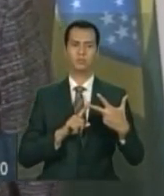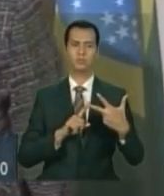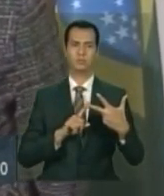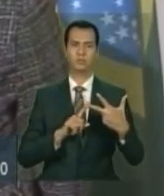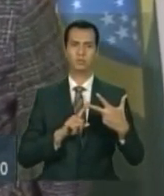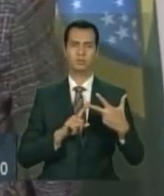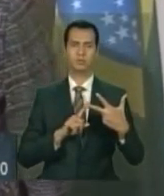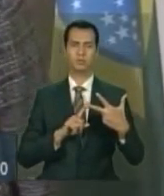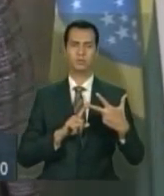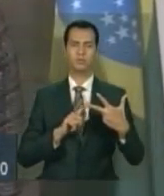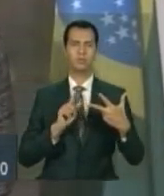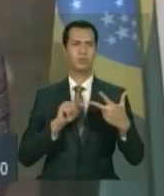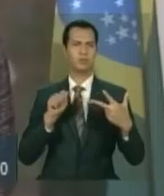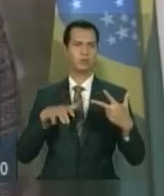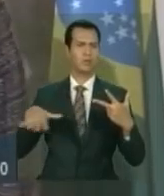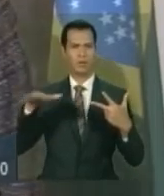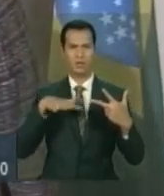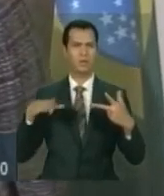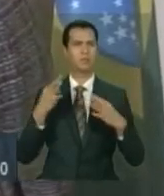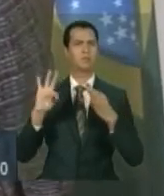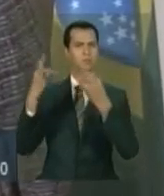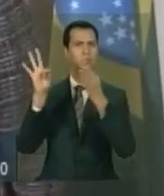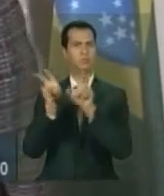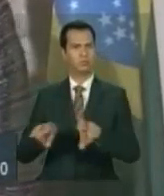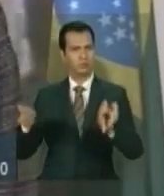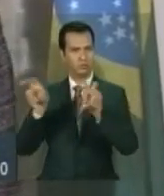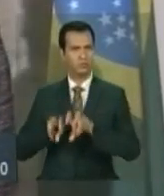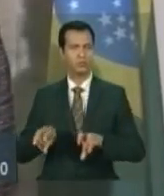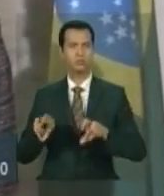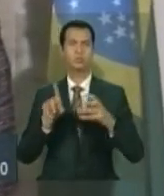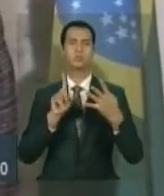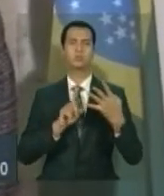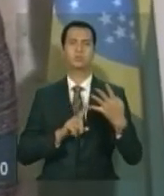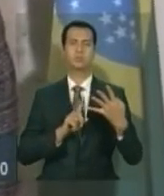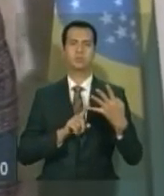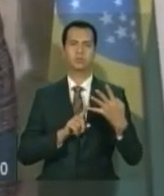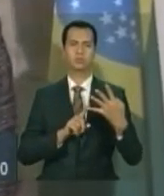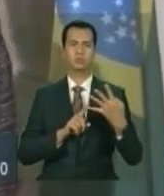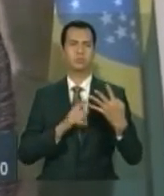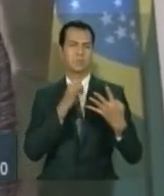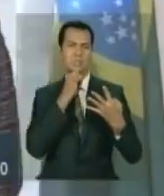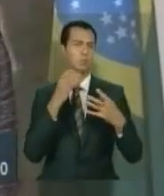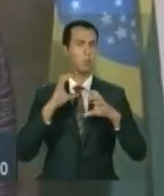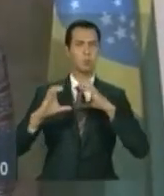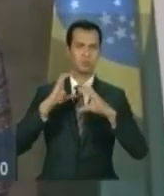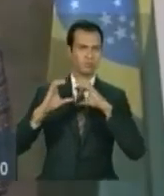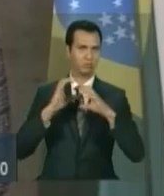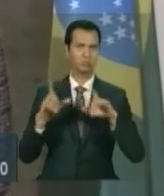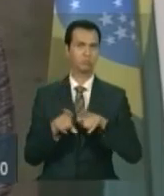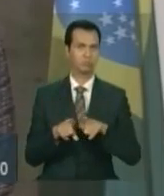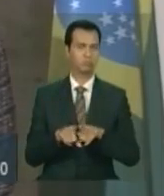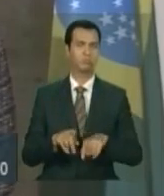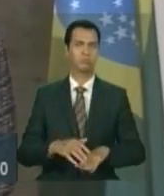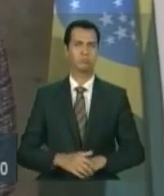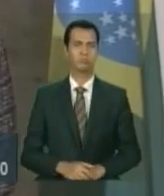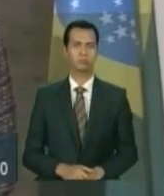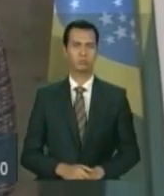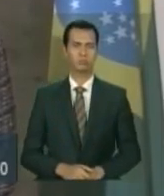a todos os setores da tecnologia da informação, como a comunicação.